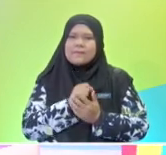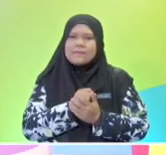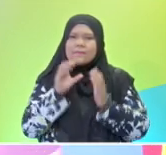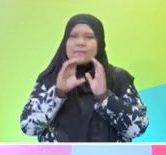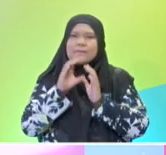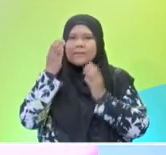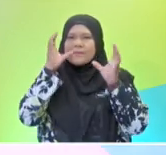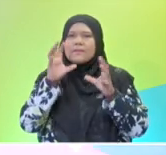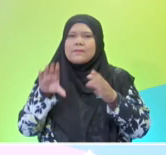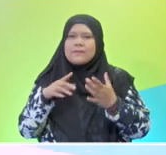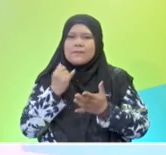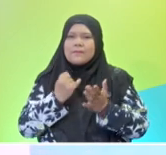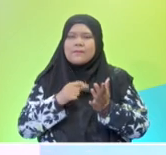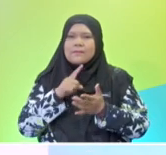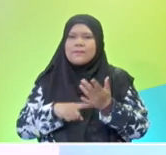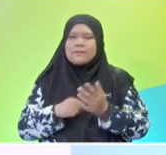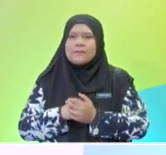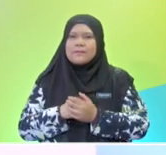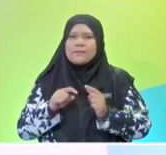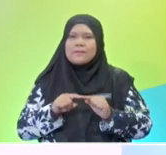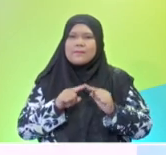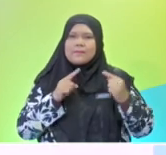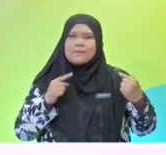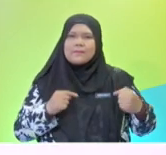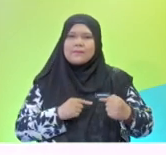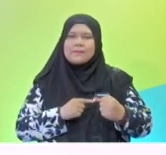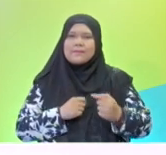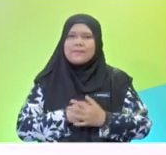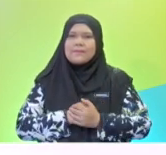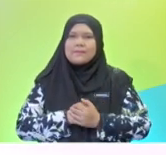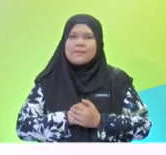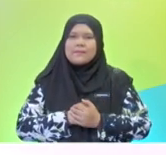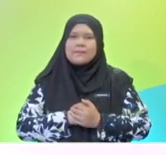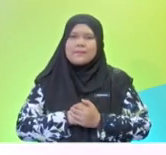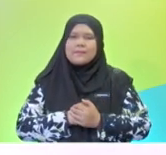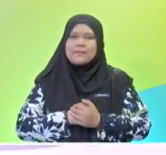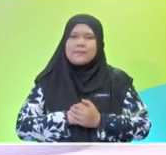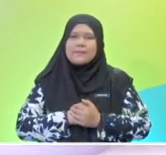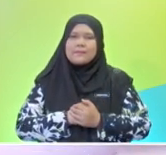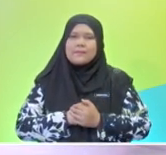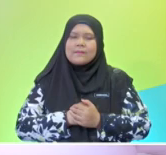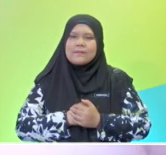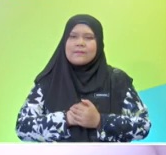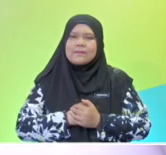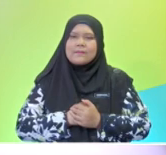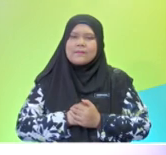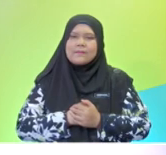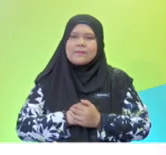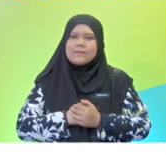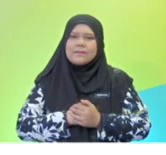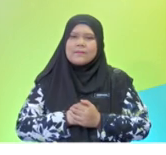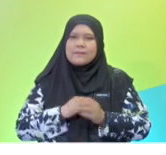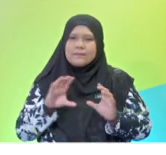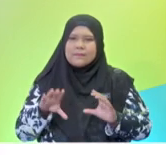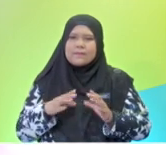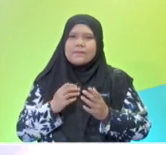cikgu? Saya lukis hati. Hati? Saya cikgu, cikgu lukis hati. Saya buat ini dulu.